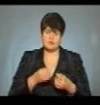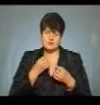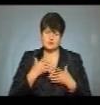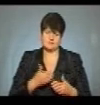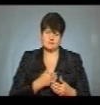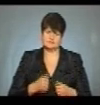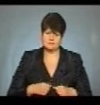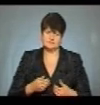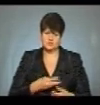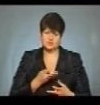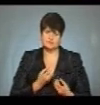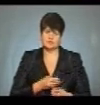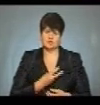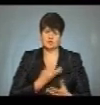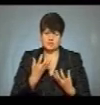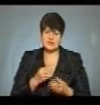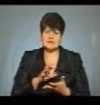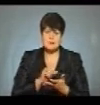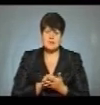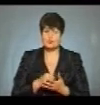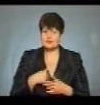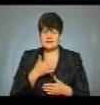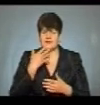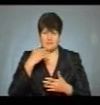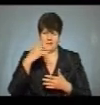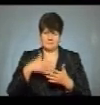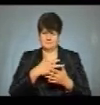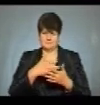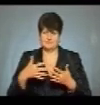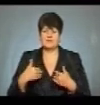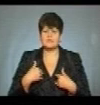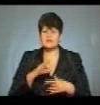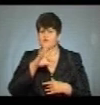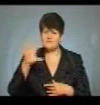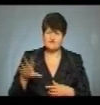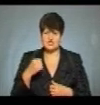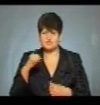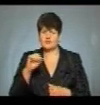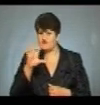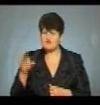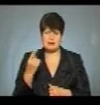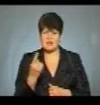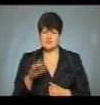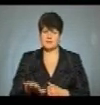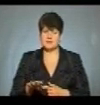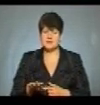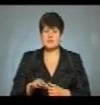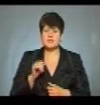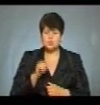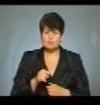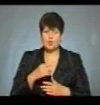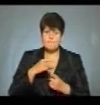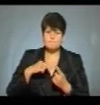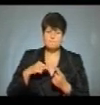стимул подальшому займатися. Тобто у нас немає турнірних таблиць, всі вони для нас чемпіонами, всі в них перше місце. Тому по